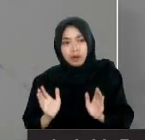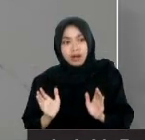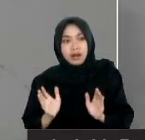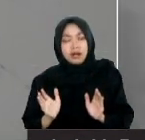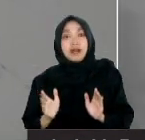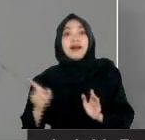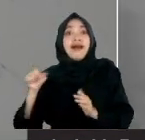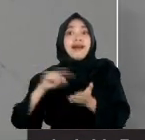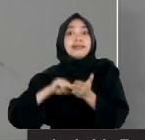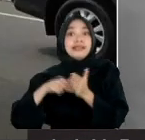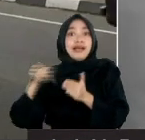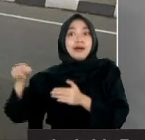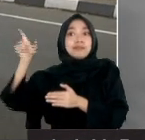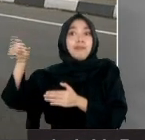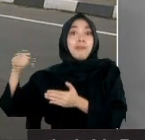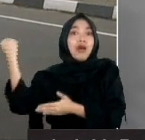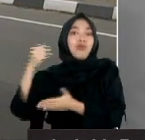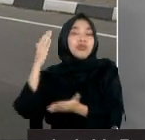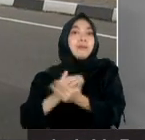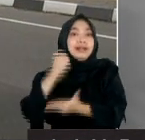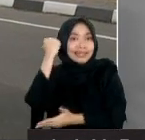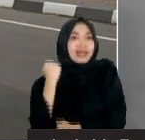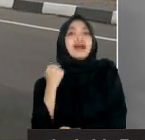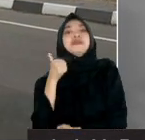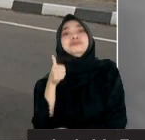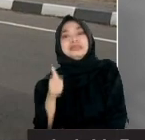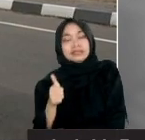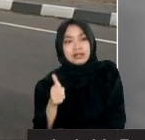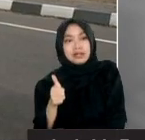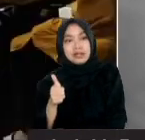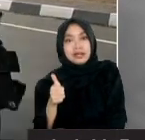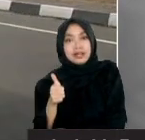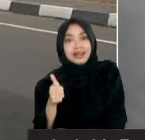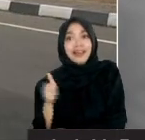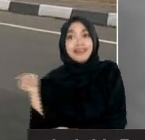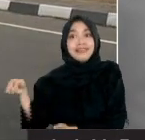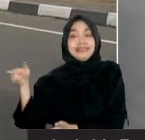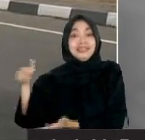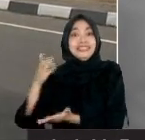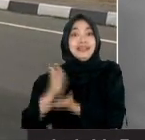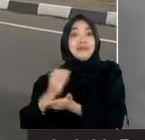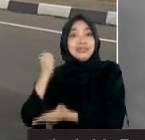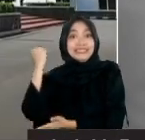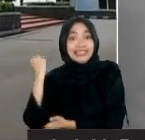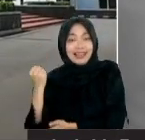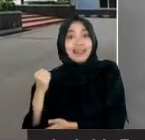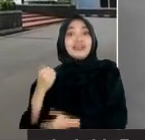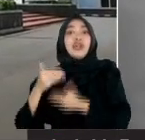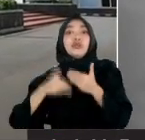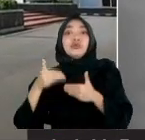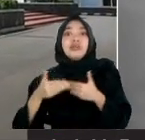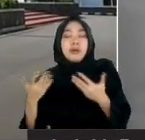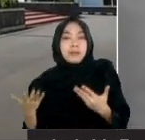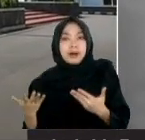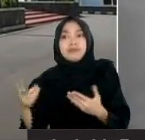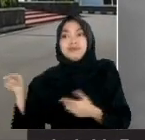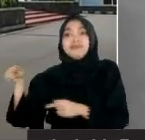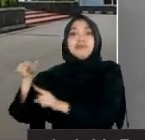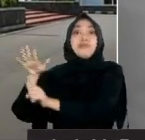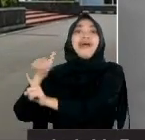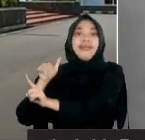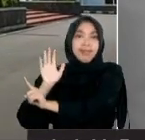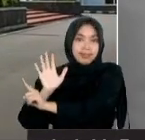untuk penetapan sebagai tersangka. Tindak lanjutnya dari penetapan tersangka tersebut, tentunya kita akan melakukan